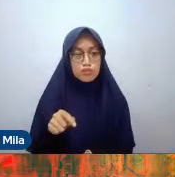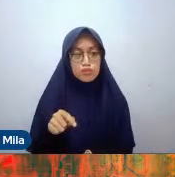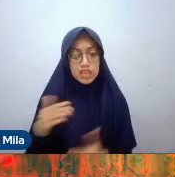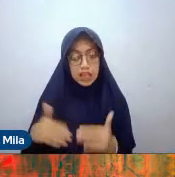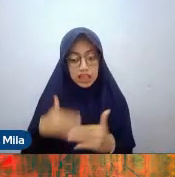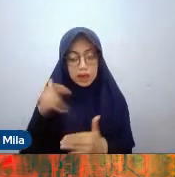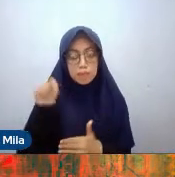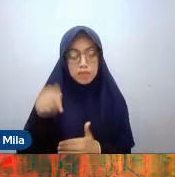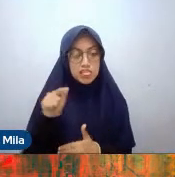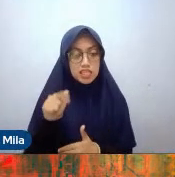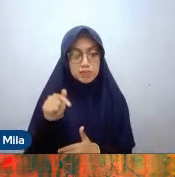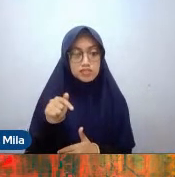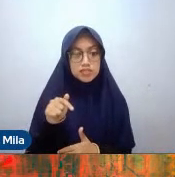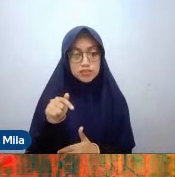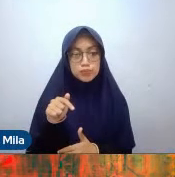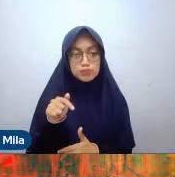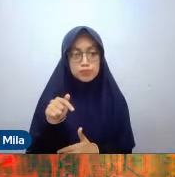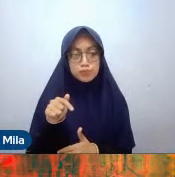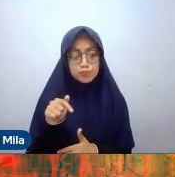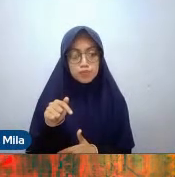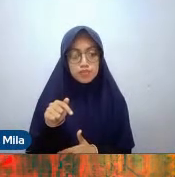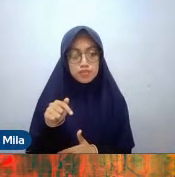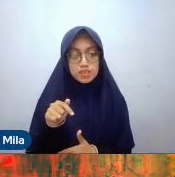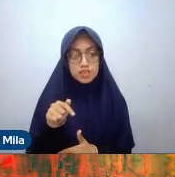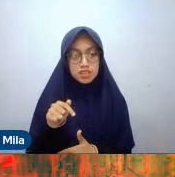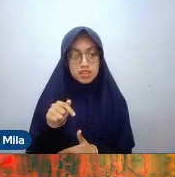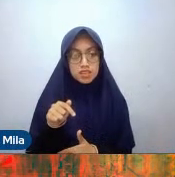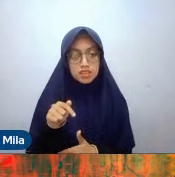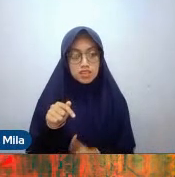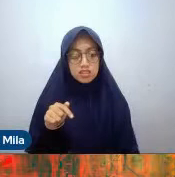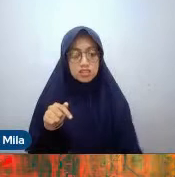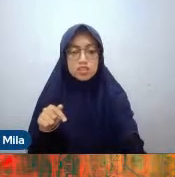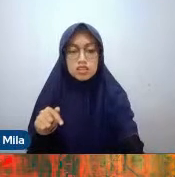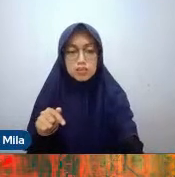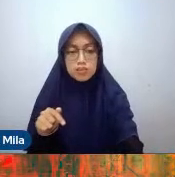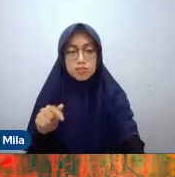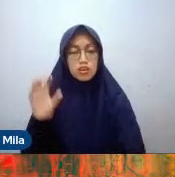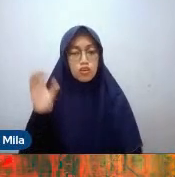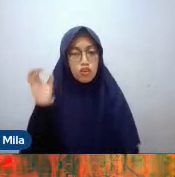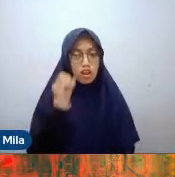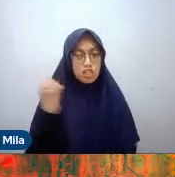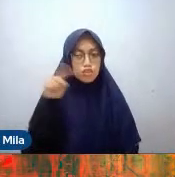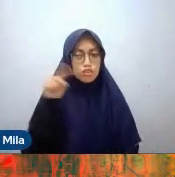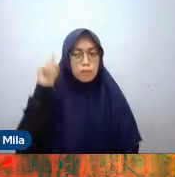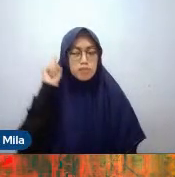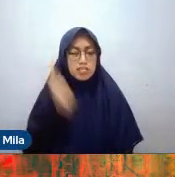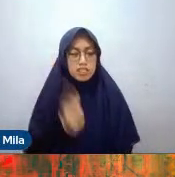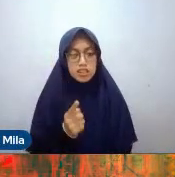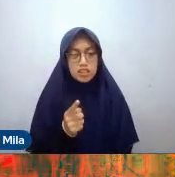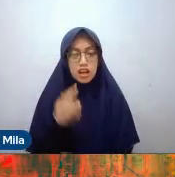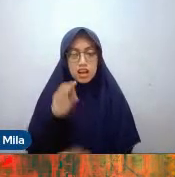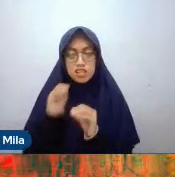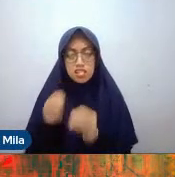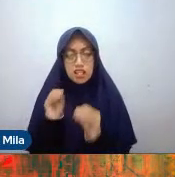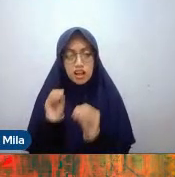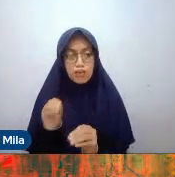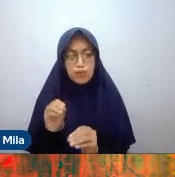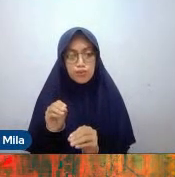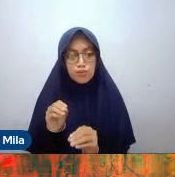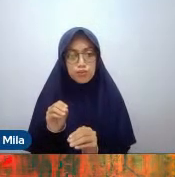kita lakukan, tentunya ini peran orang tua itu sangat penting, ya, karena orang tua itu yang